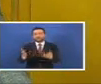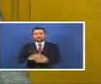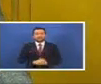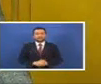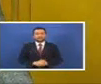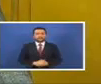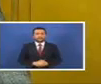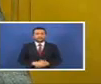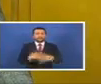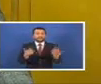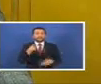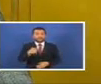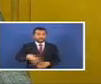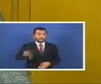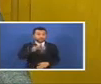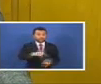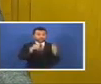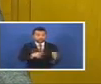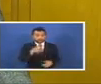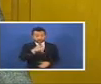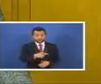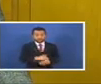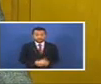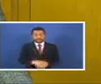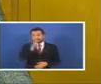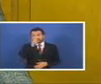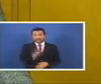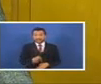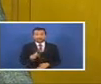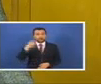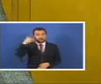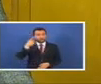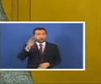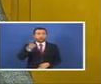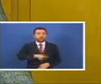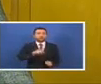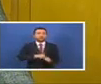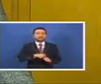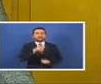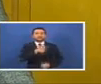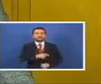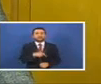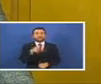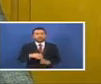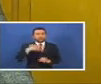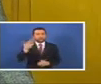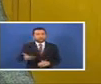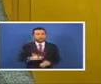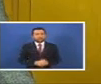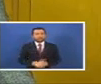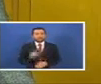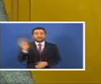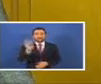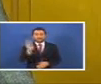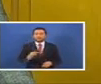yapıyorlar. İşte bütün bunlar adalet duygusunu öldüren işler. Bundan sonra